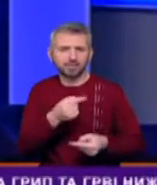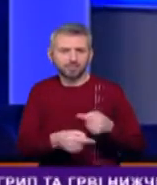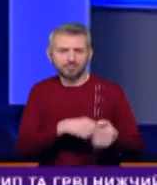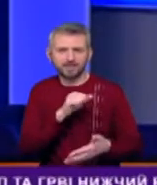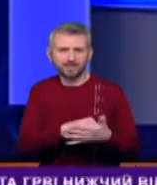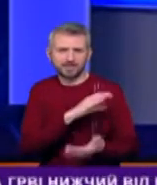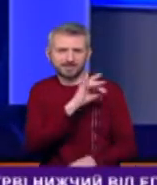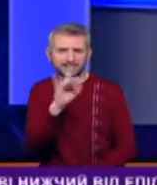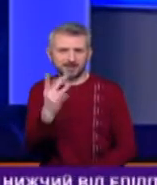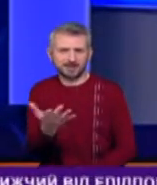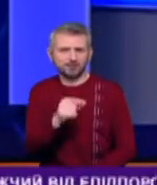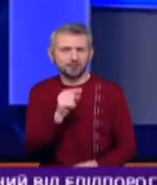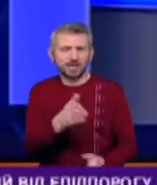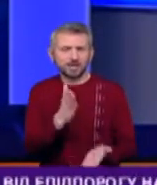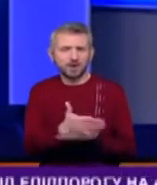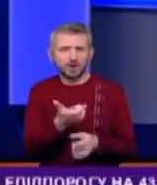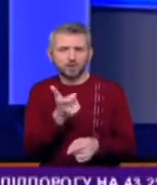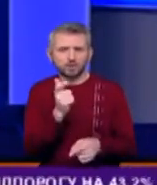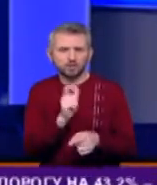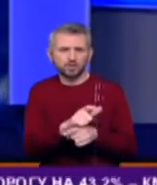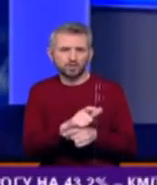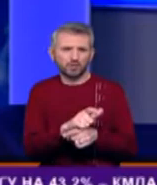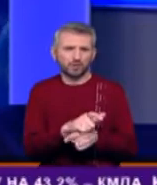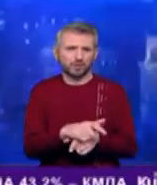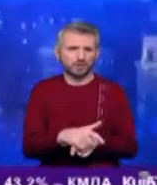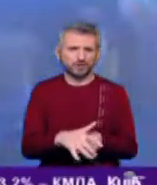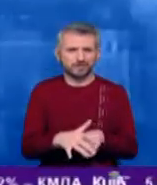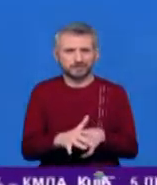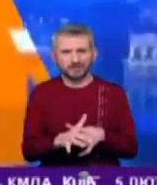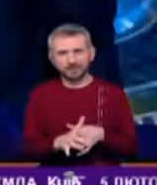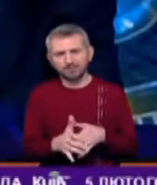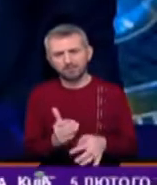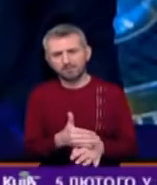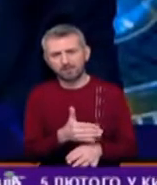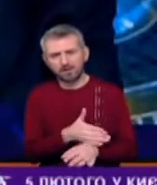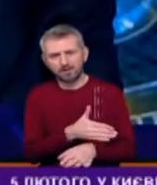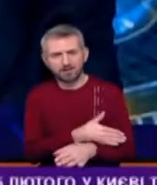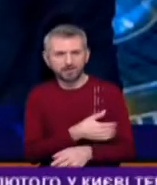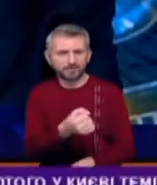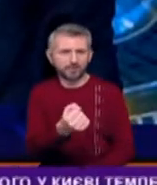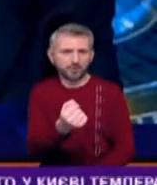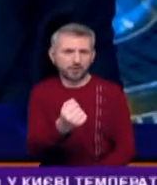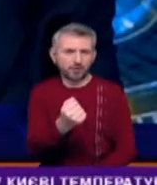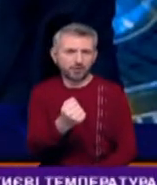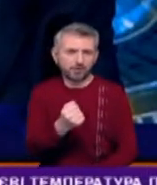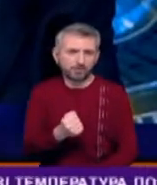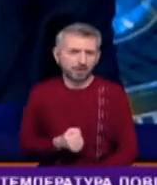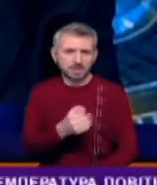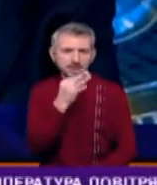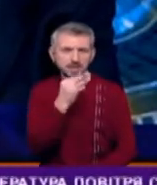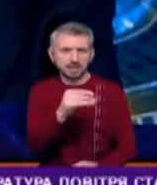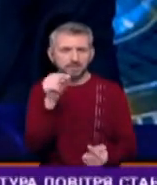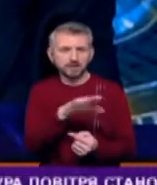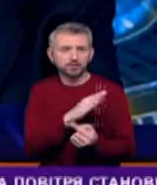від Радянського Союзу. Вона є досить неповороткою, вона є, скажімо, вона так не відповідає